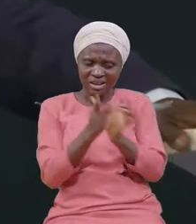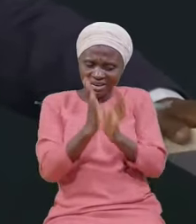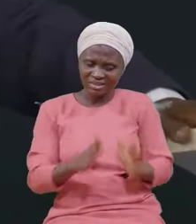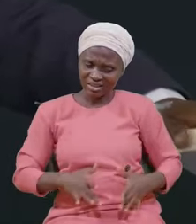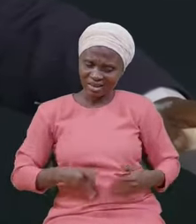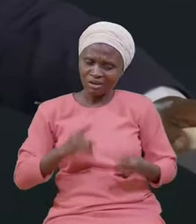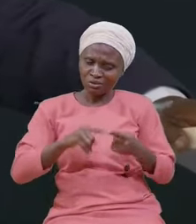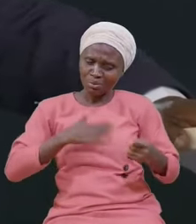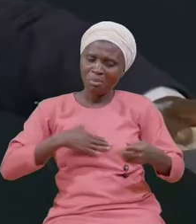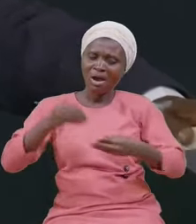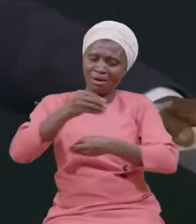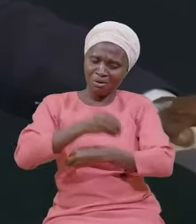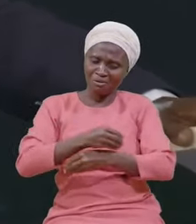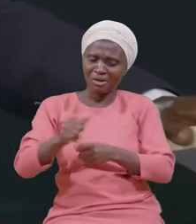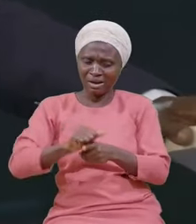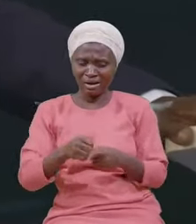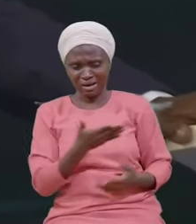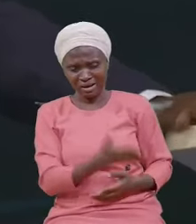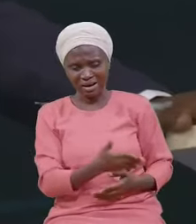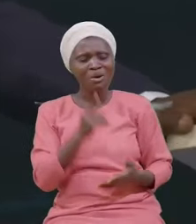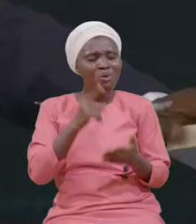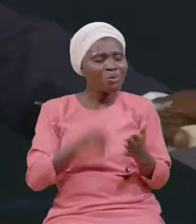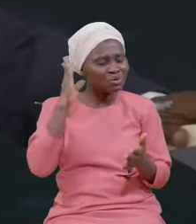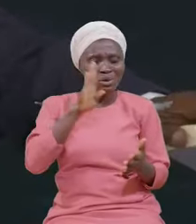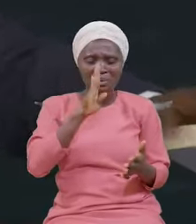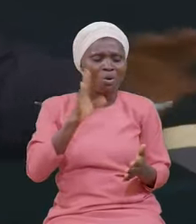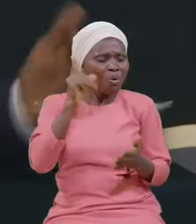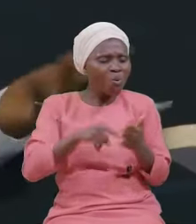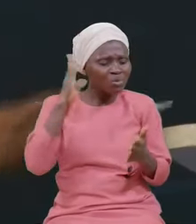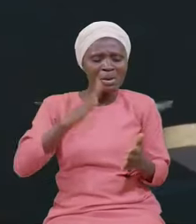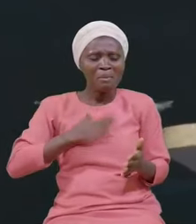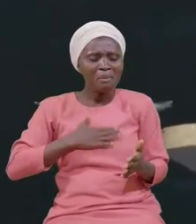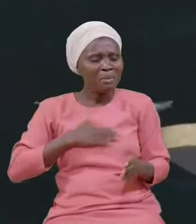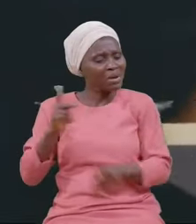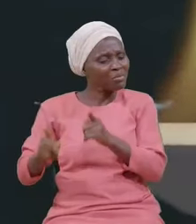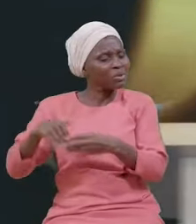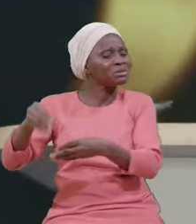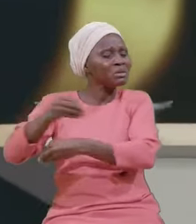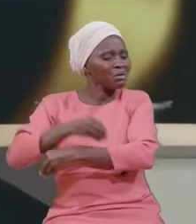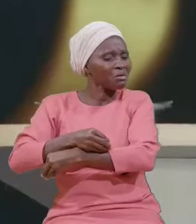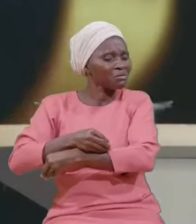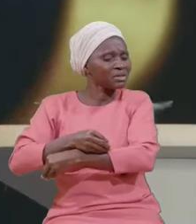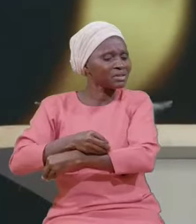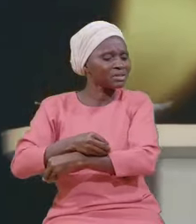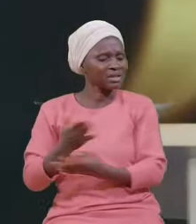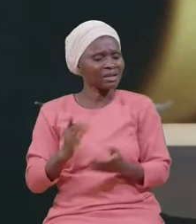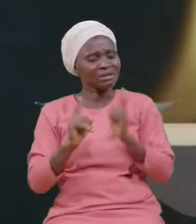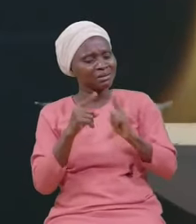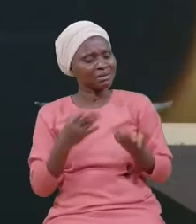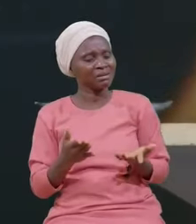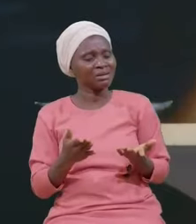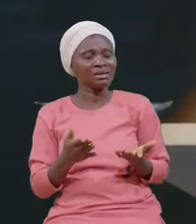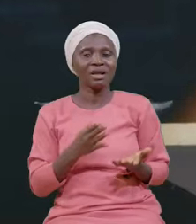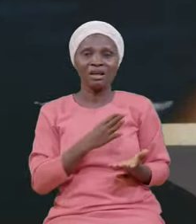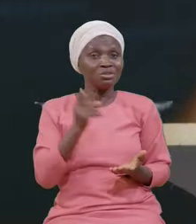dire? Encore, tu te soumets à l'esprit de servitude pour être dans la crainte. Tu ne pourras pas te lever et